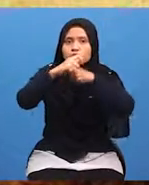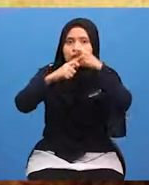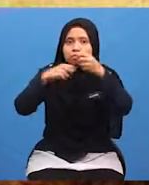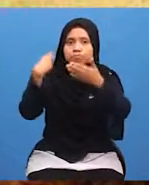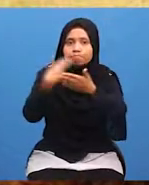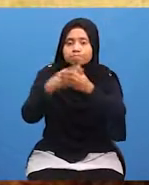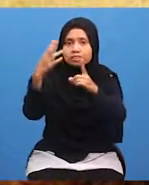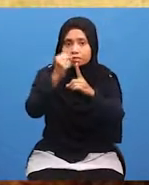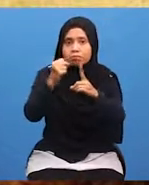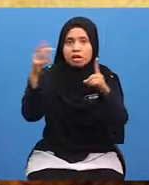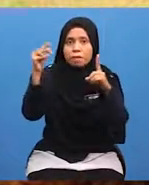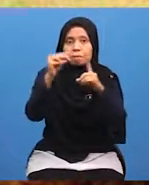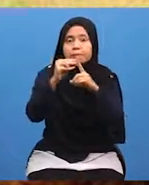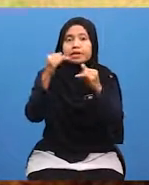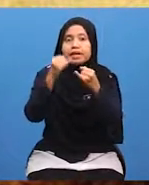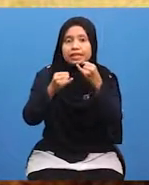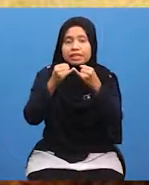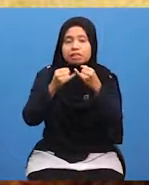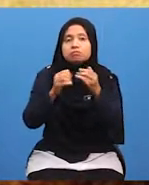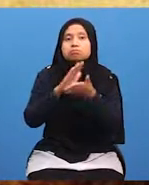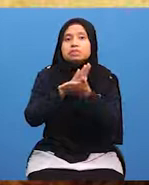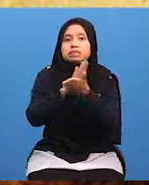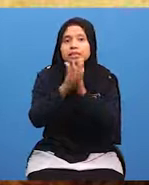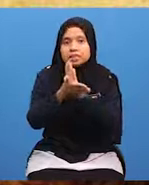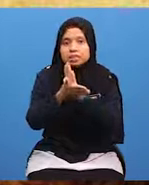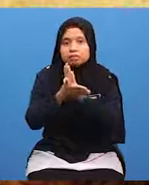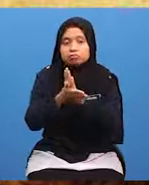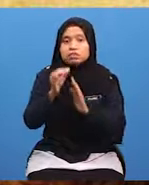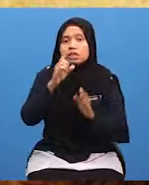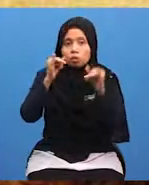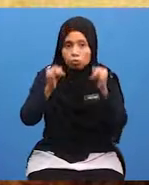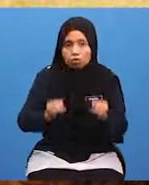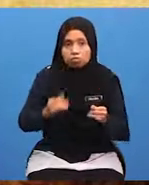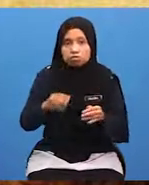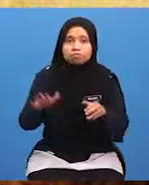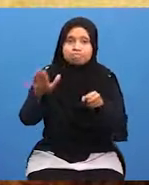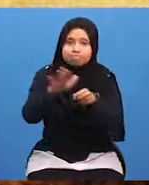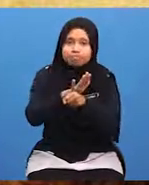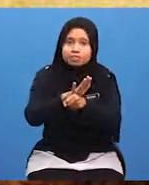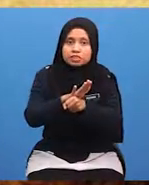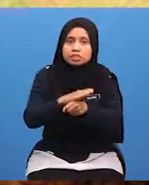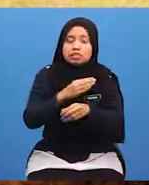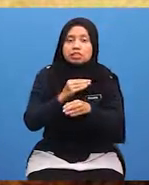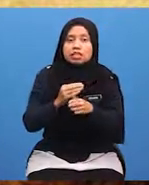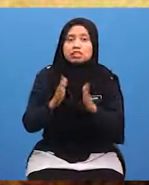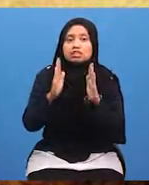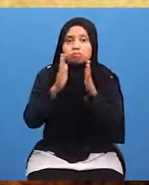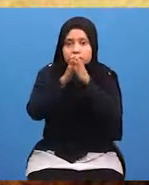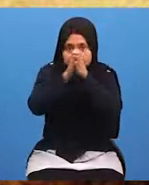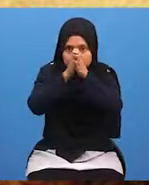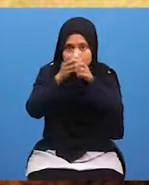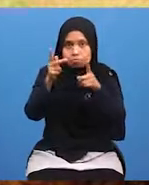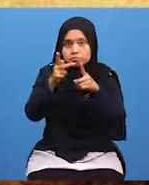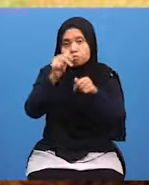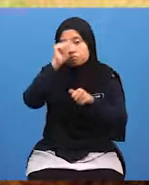sehingga mencapai matlamat terakhir, iaitu menjadi insan sempurna dan mengabdikan diri kepada Allah